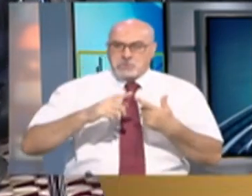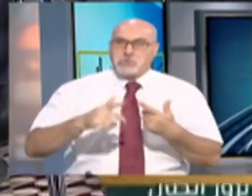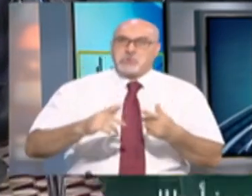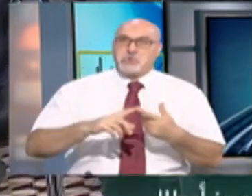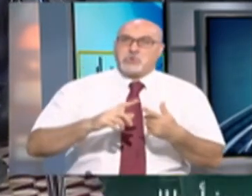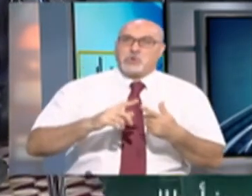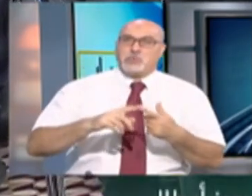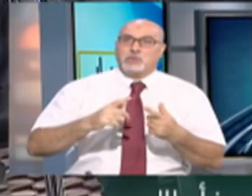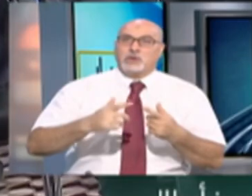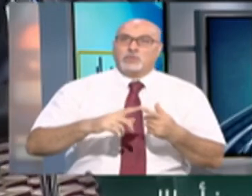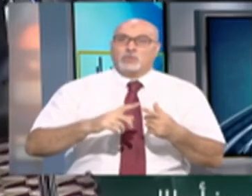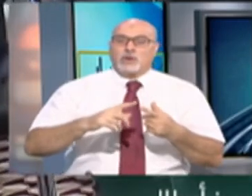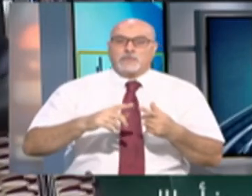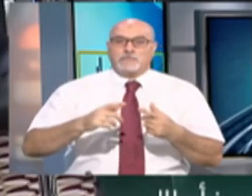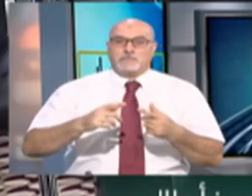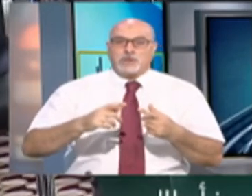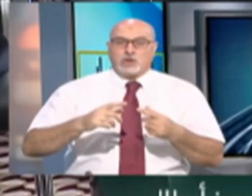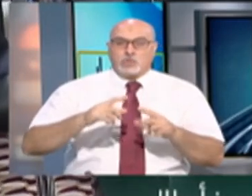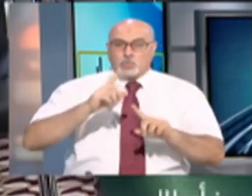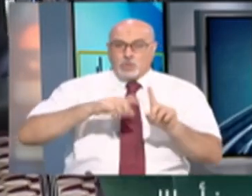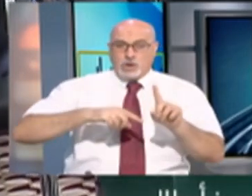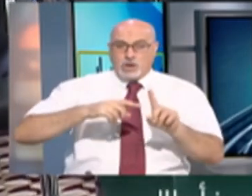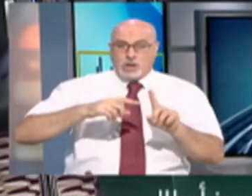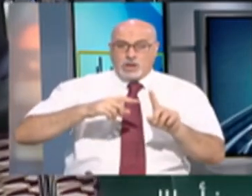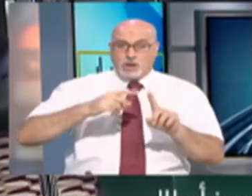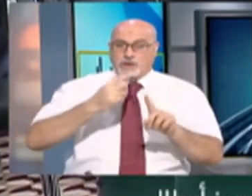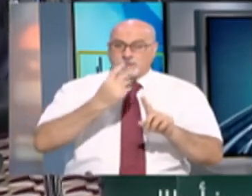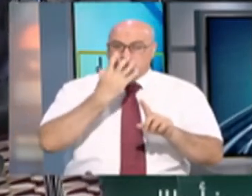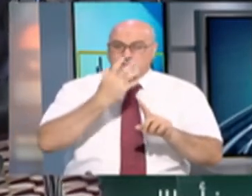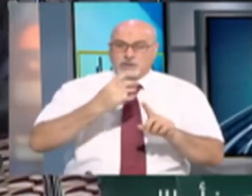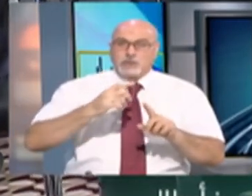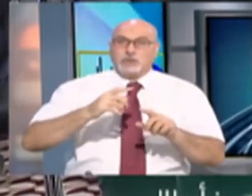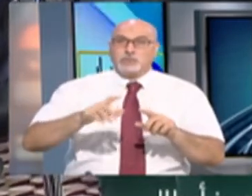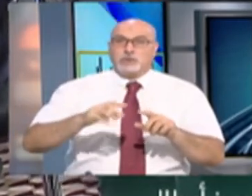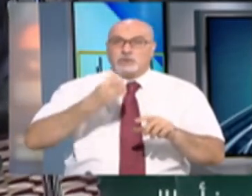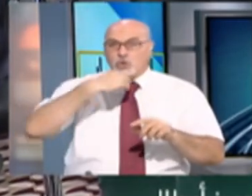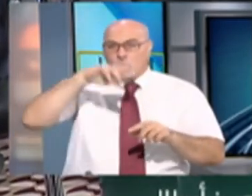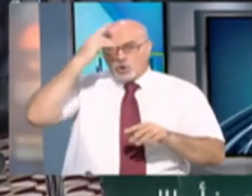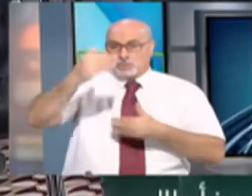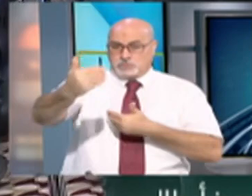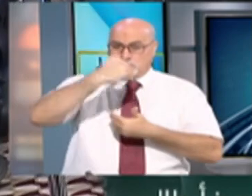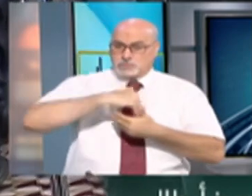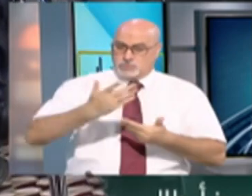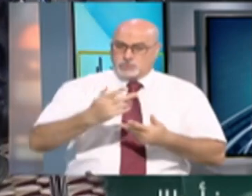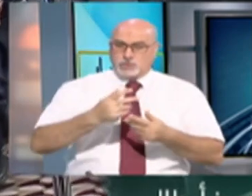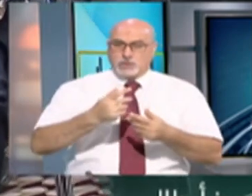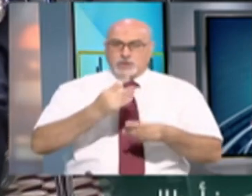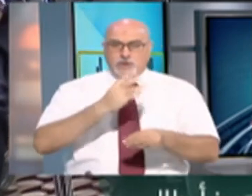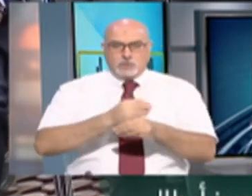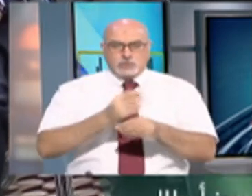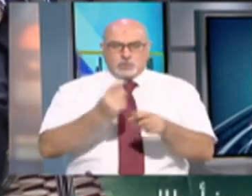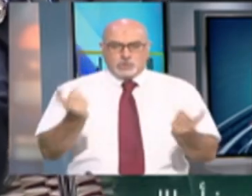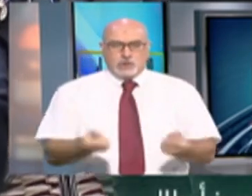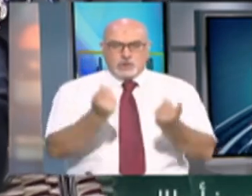الشتاء، لأن جو مريح وجو كذا، ربما يجو التربصات نتاعهم يديروهم هنا